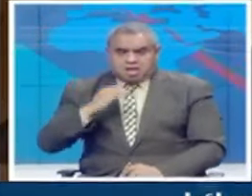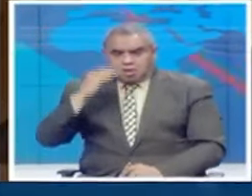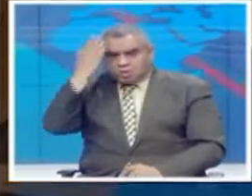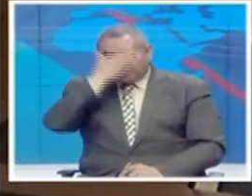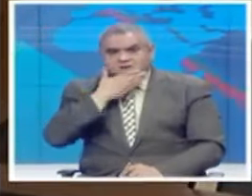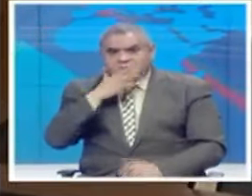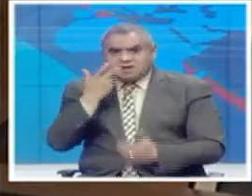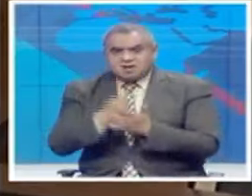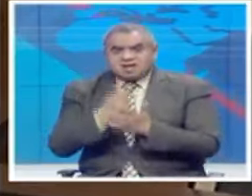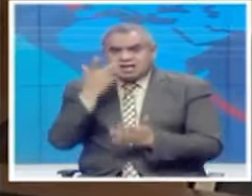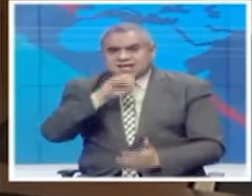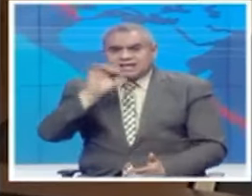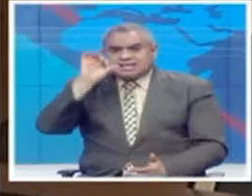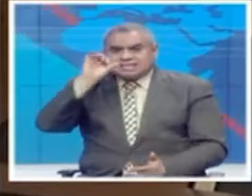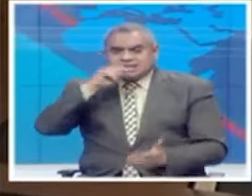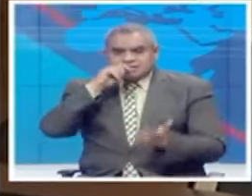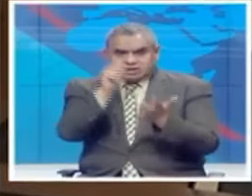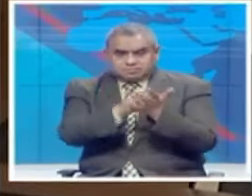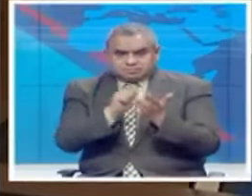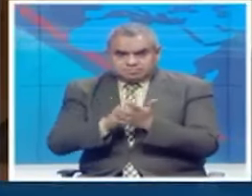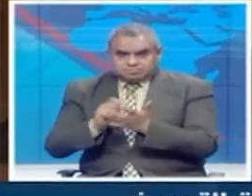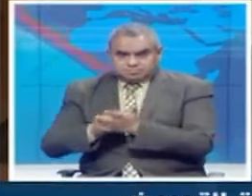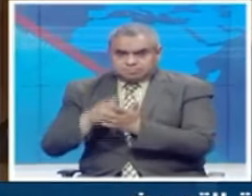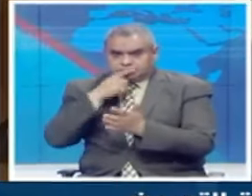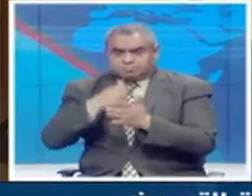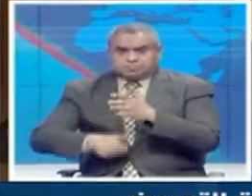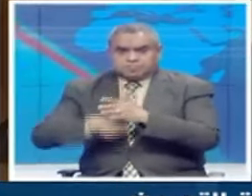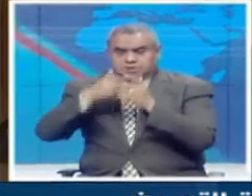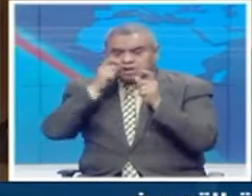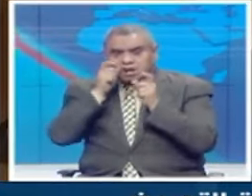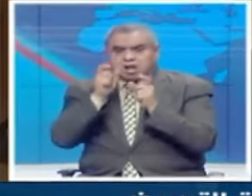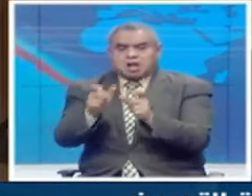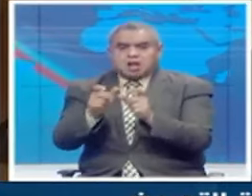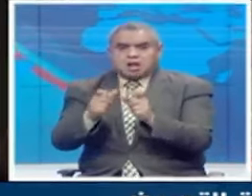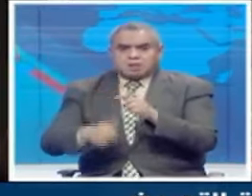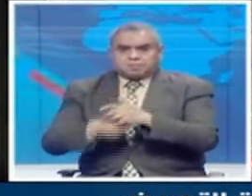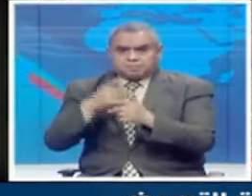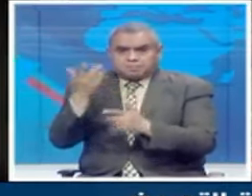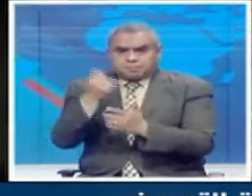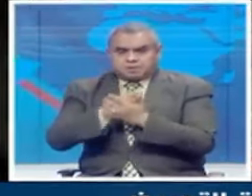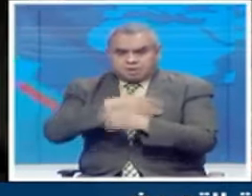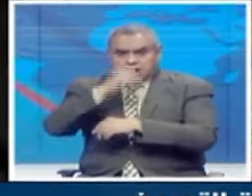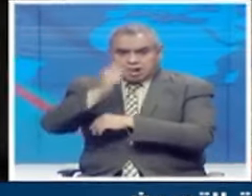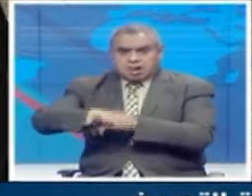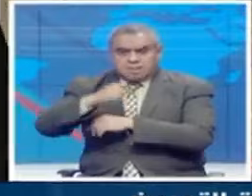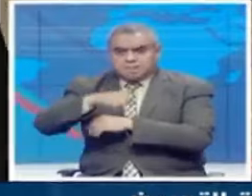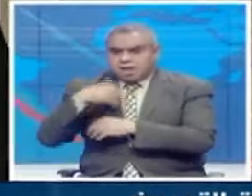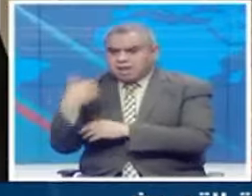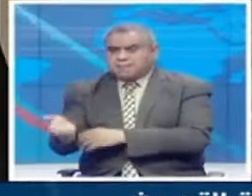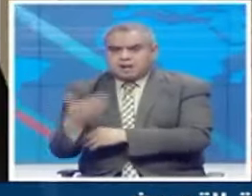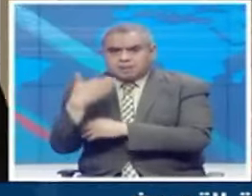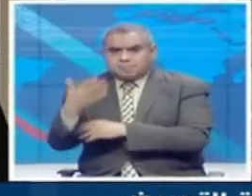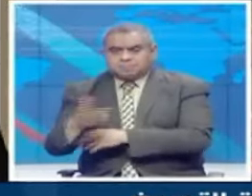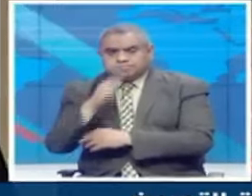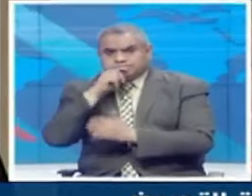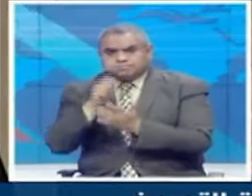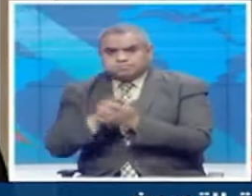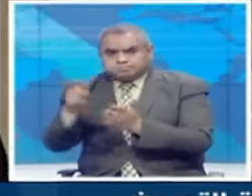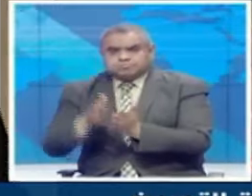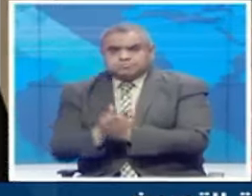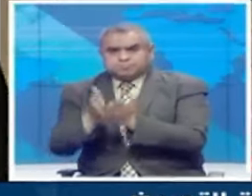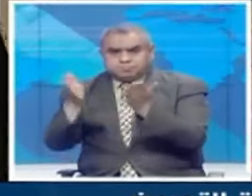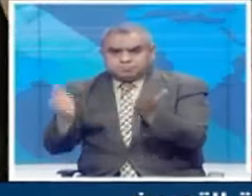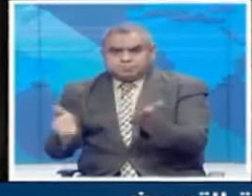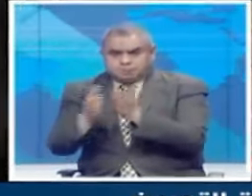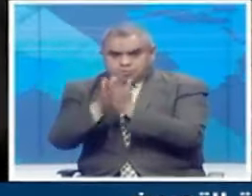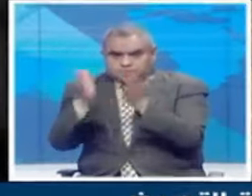9 إجراءات طارئة تعمل كنظام حماية إلى حين مواصلة المحكمة نظر القضية بالكامل، وهو ما